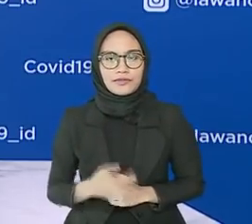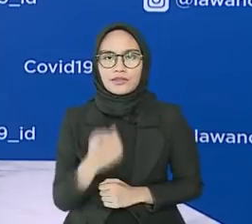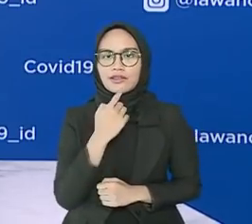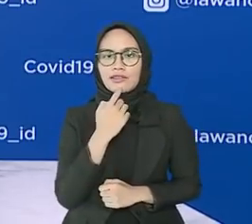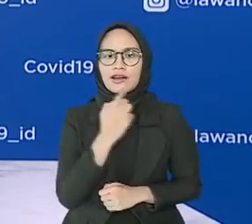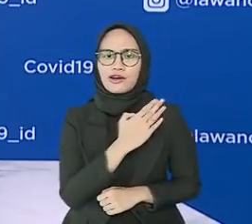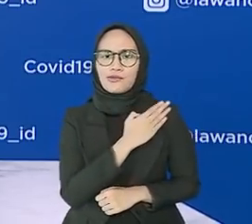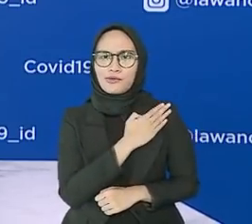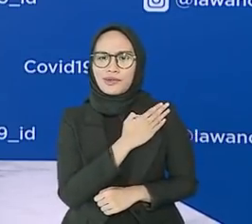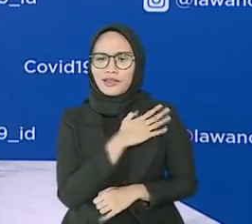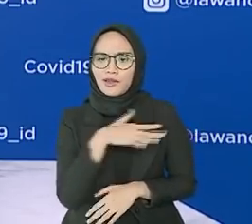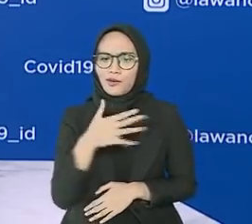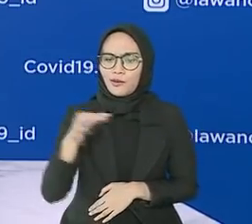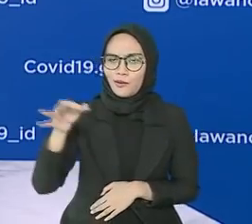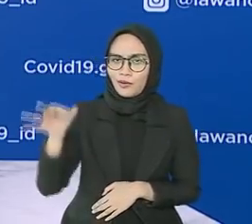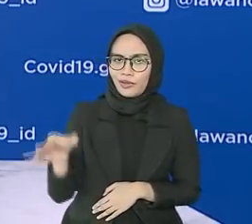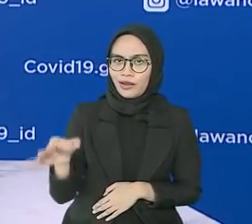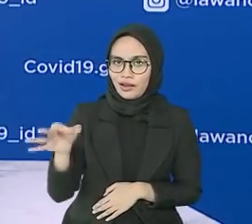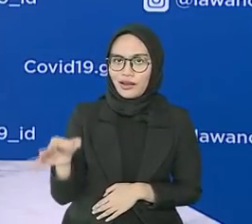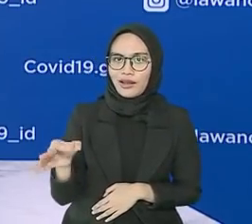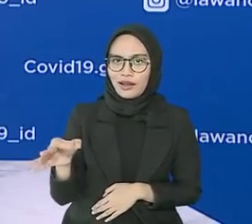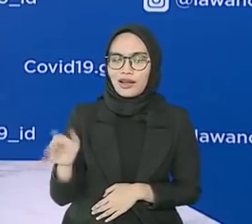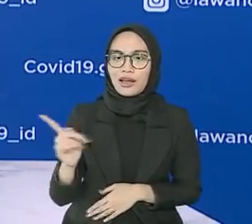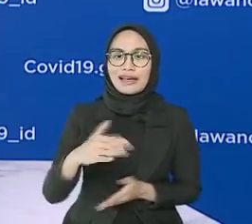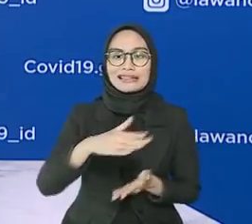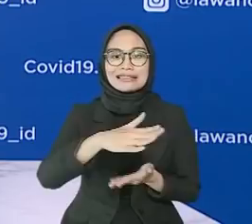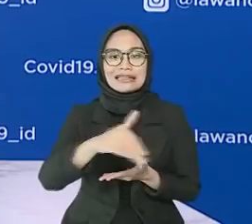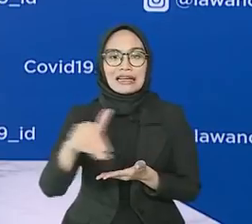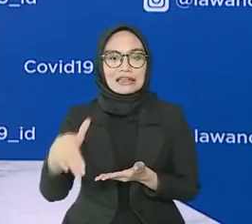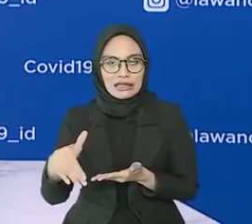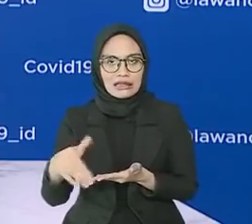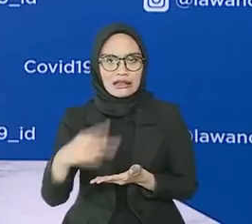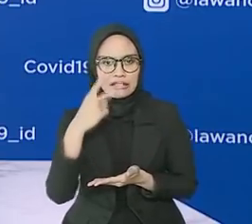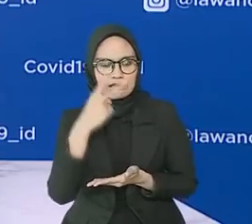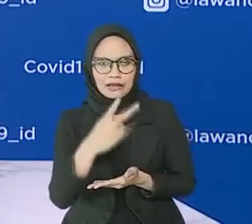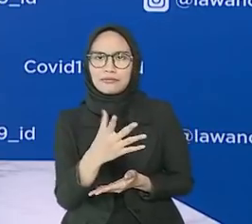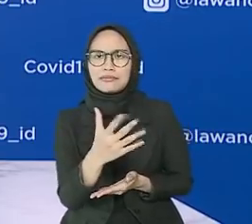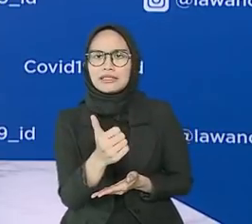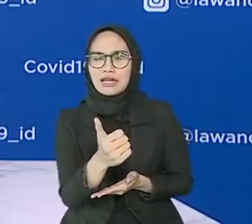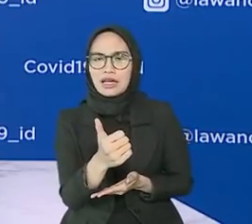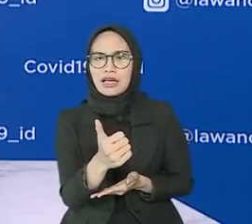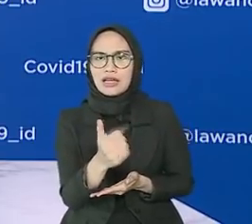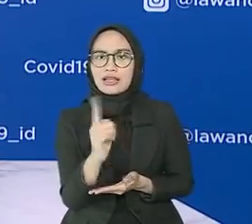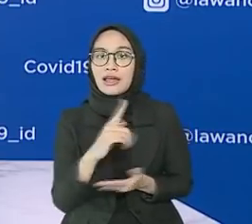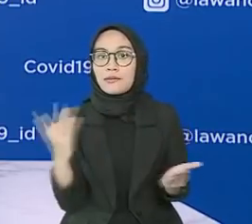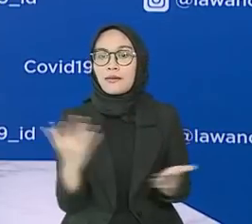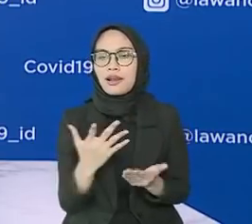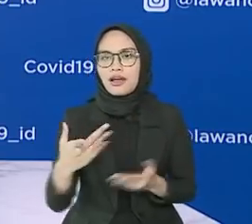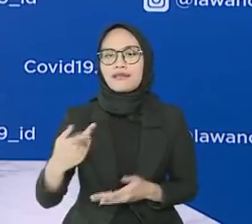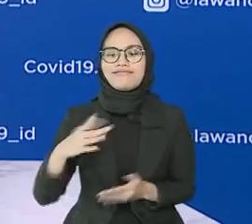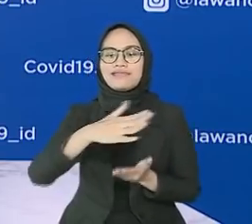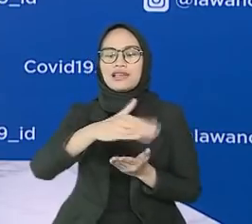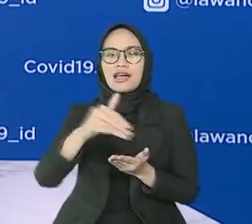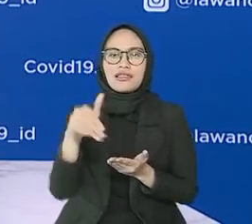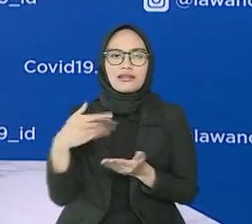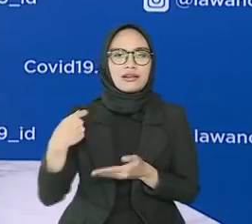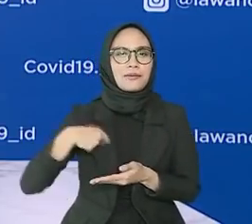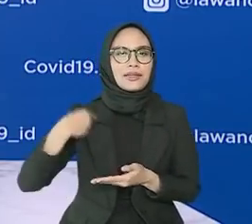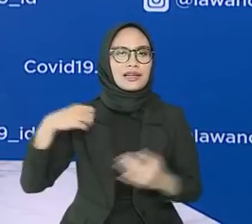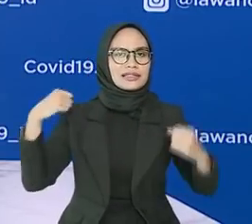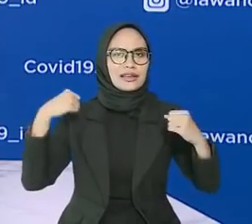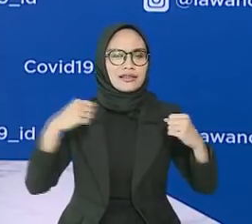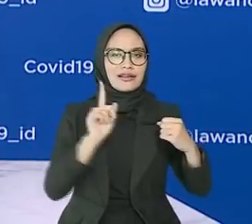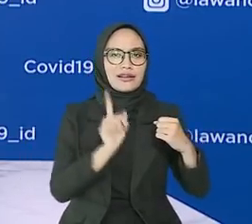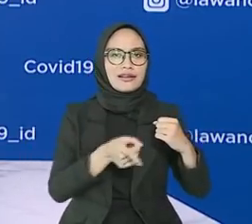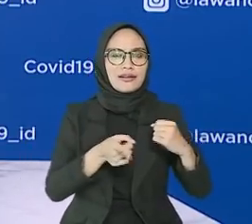kabupaten atau kota, maka data ini dapat diakses di dashboard Kementerian Kesehatan atau juga di